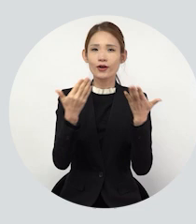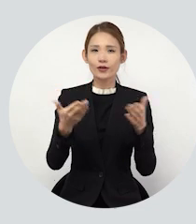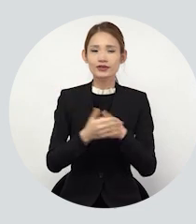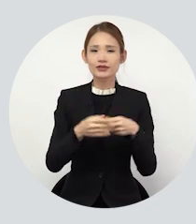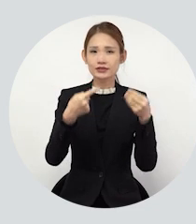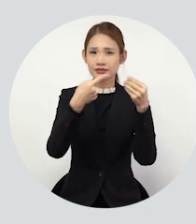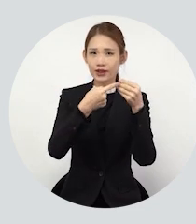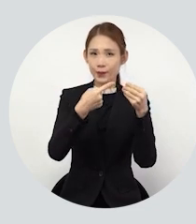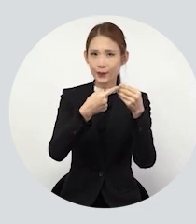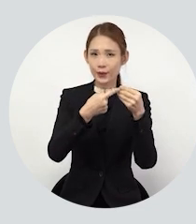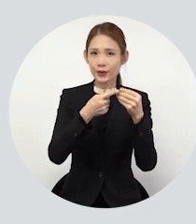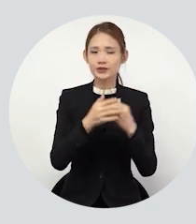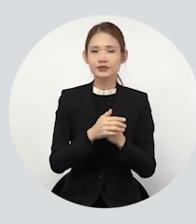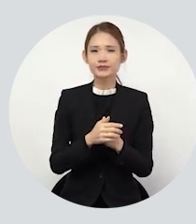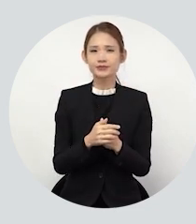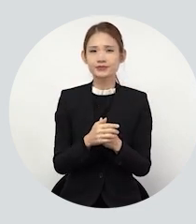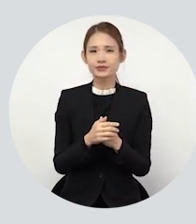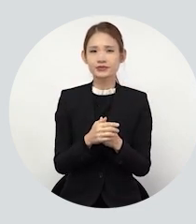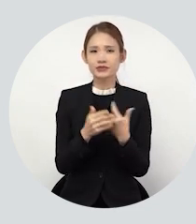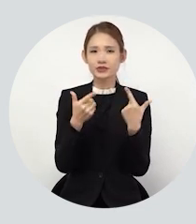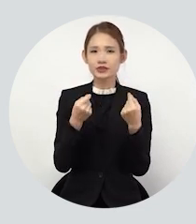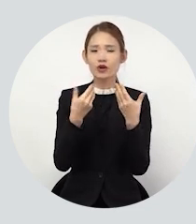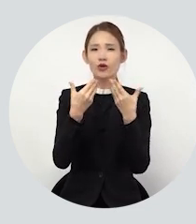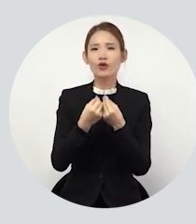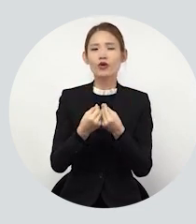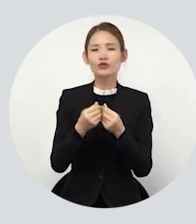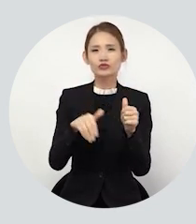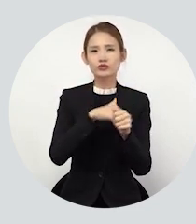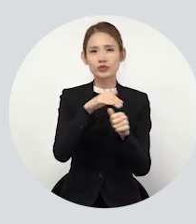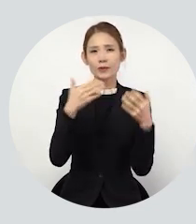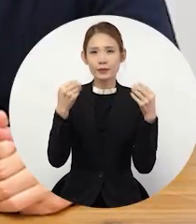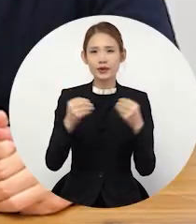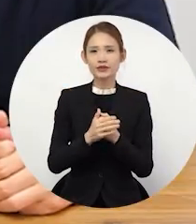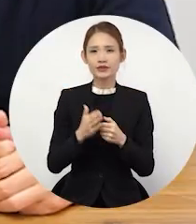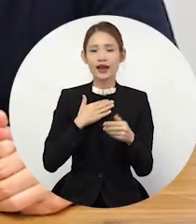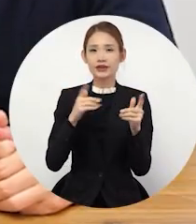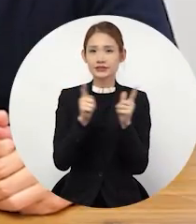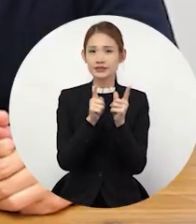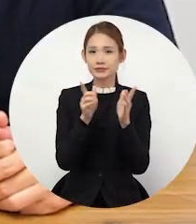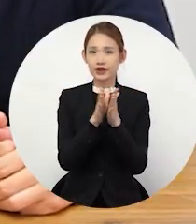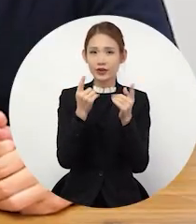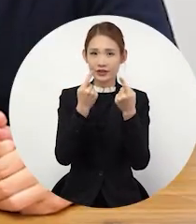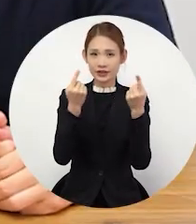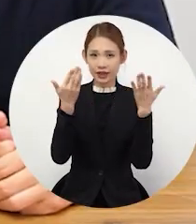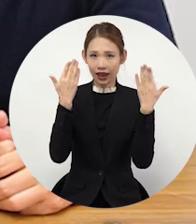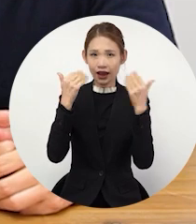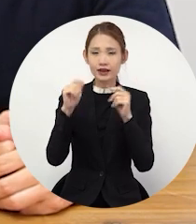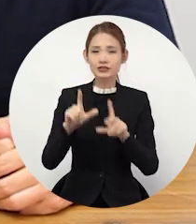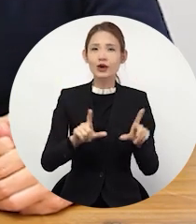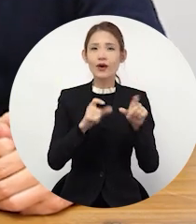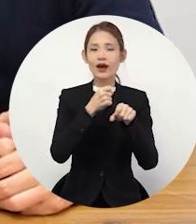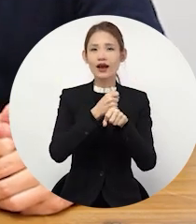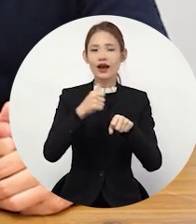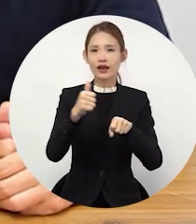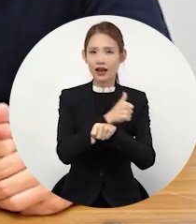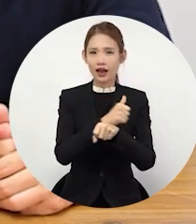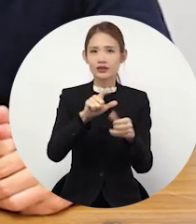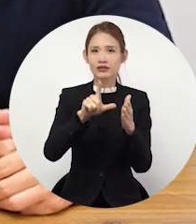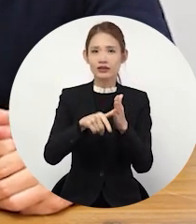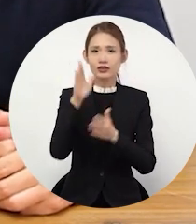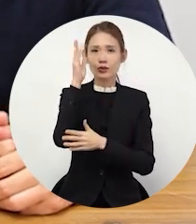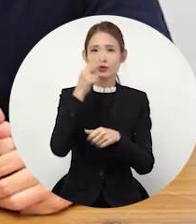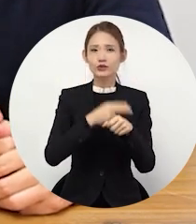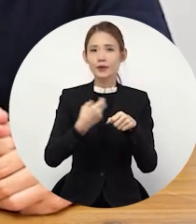해드릴게요. 첫 번째 보기의 경우에는 이런 경우들이 진짜 많잖아요. 제가 실제로 대학 생활할 때 그런 교수님이